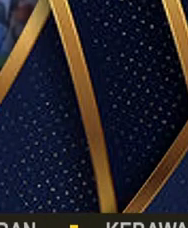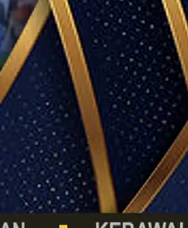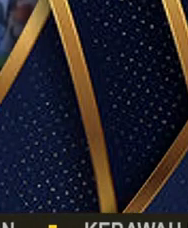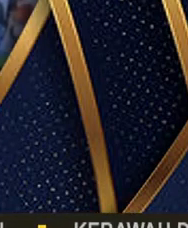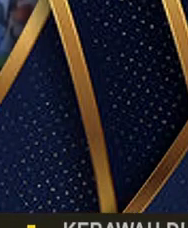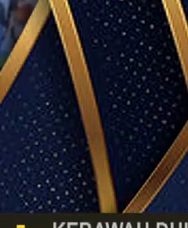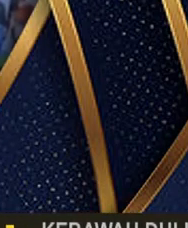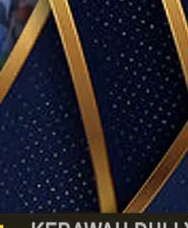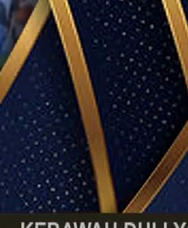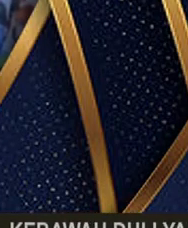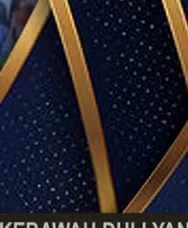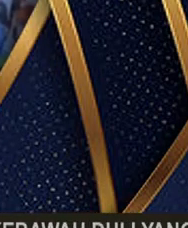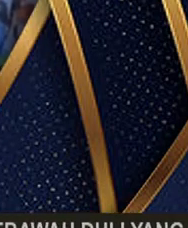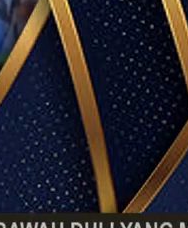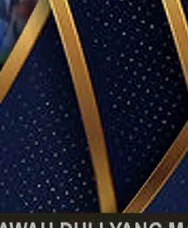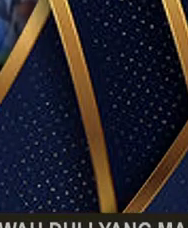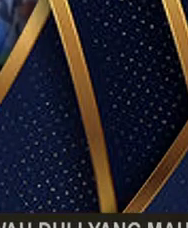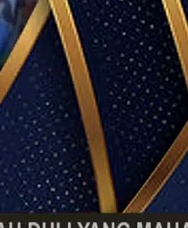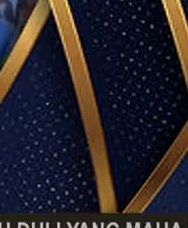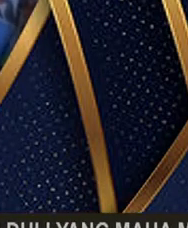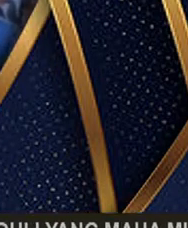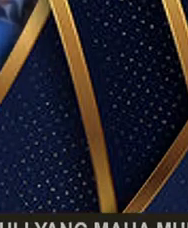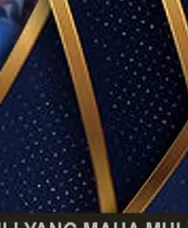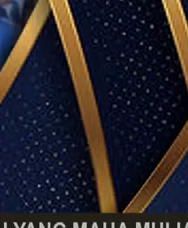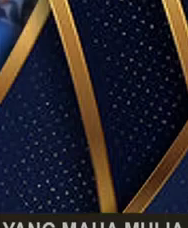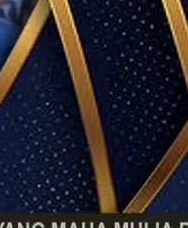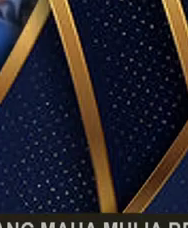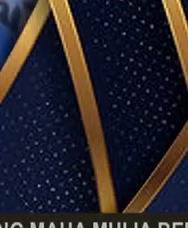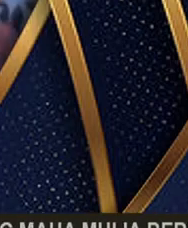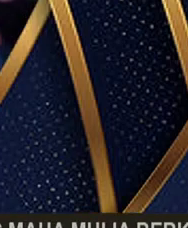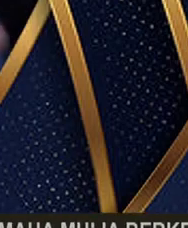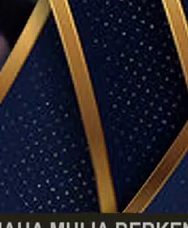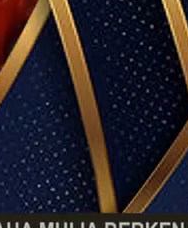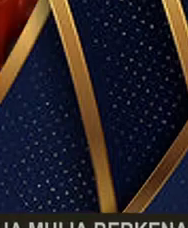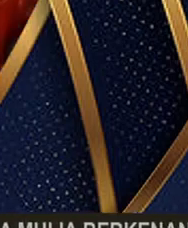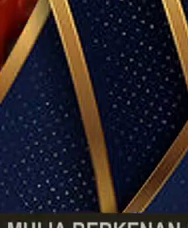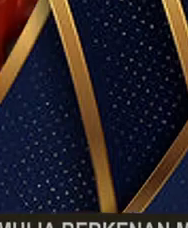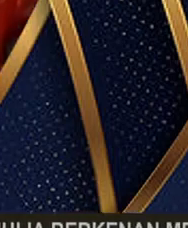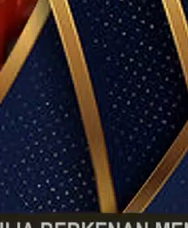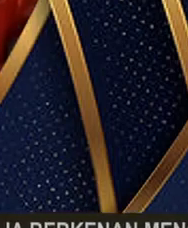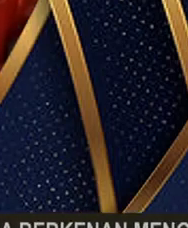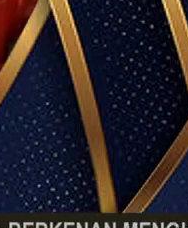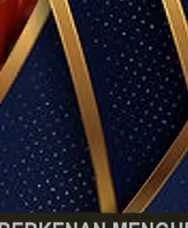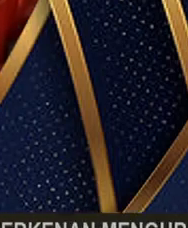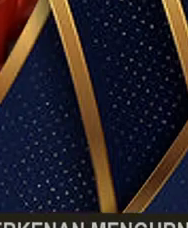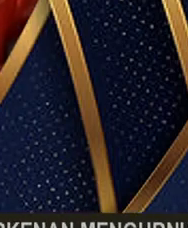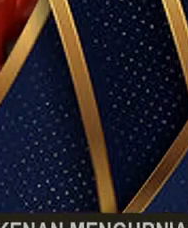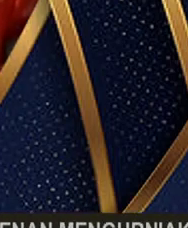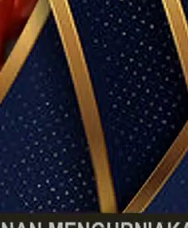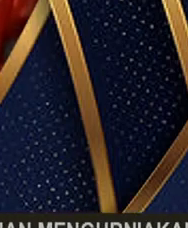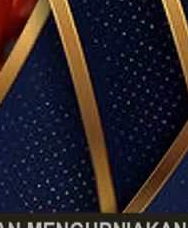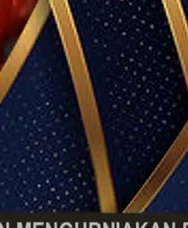duli Tuhan patek yang ke-75 tahun roda ke bawah diri Tuhan Fateh Hai dari pihak